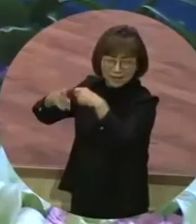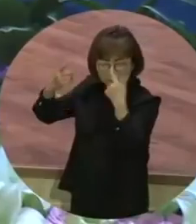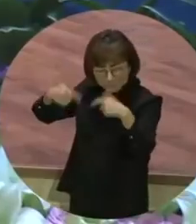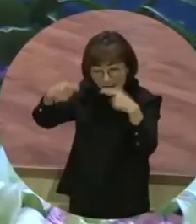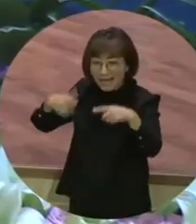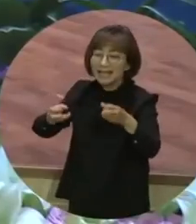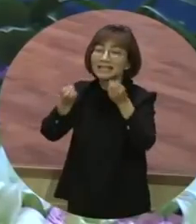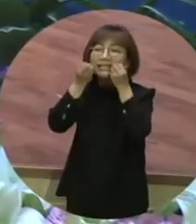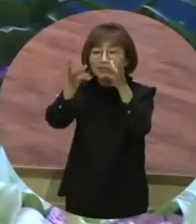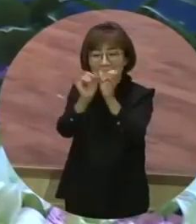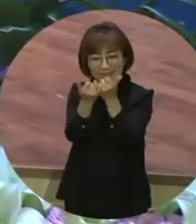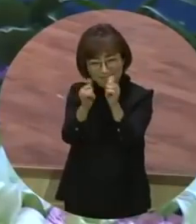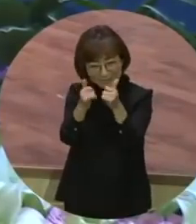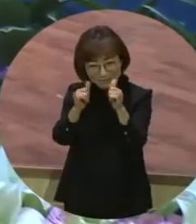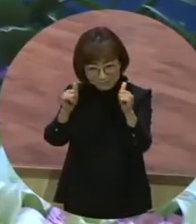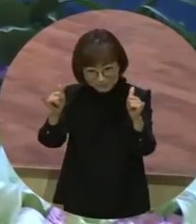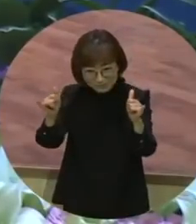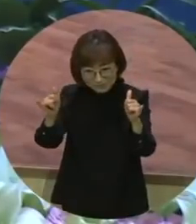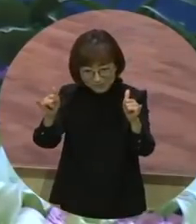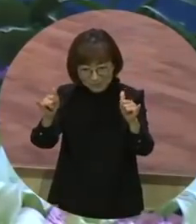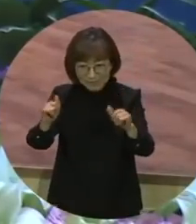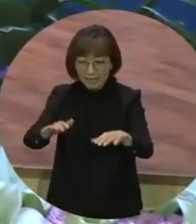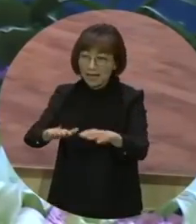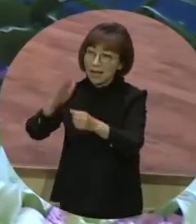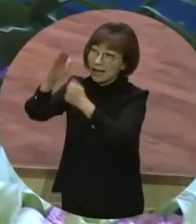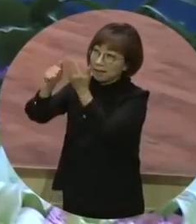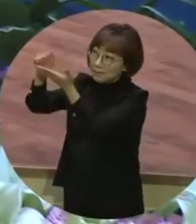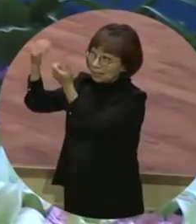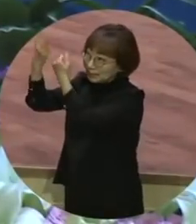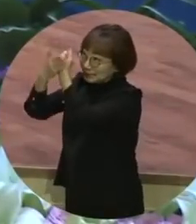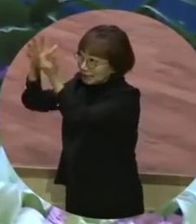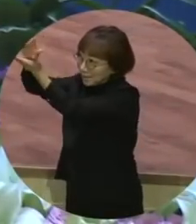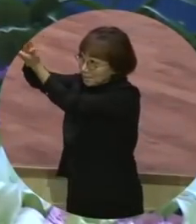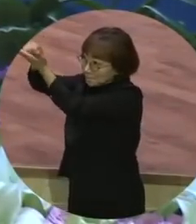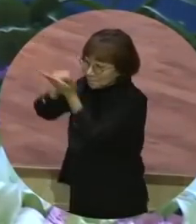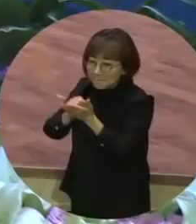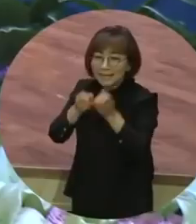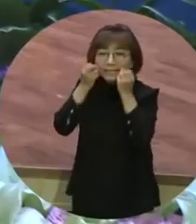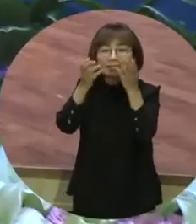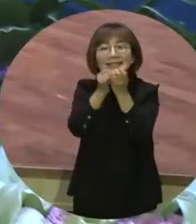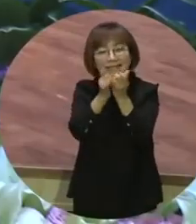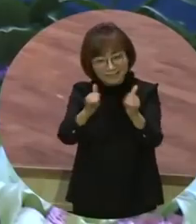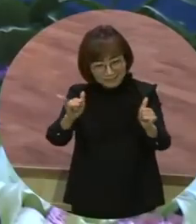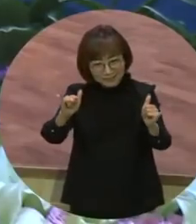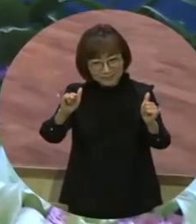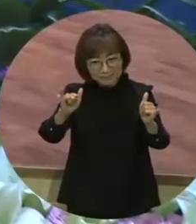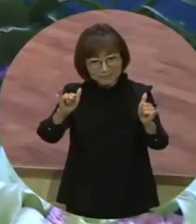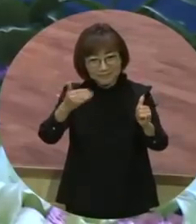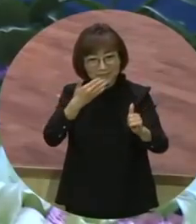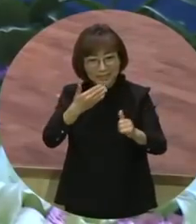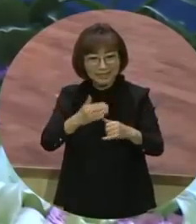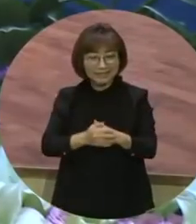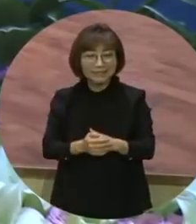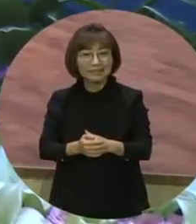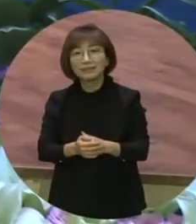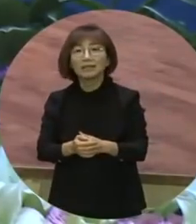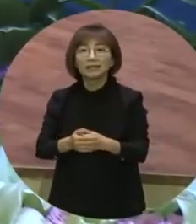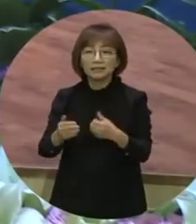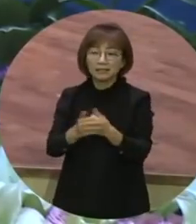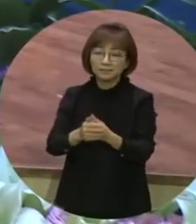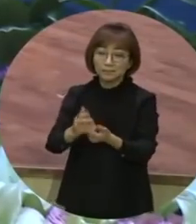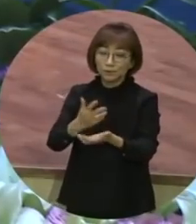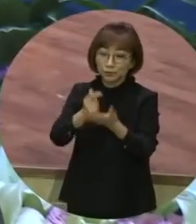날로 새롭도다. 새로운 은혜를 받으면 새롭게 되지. 그래서 여러분은요 주일 설교 한 번도 끝내지